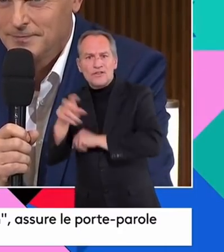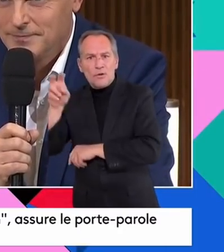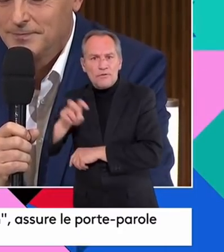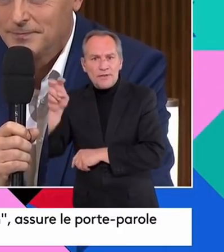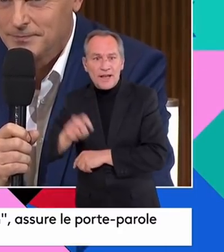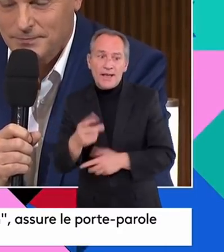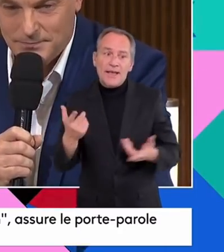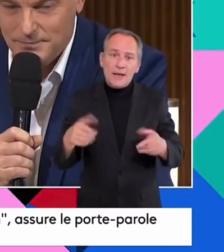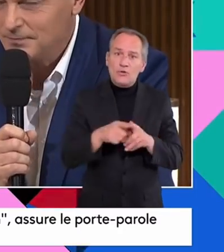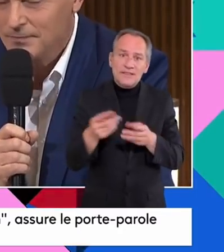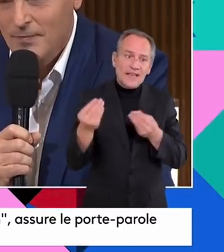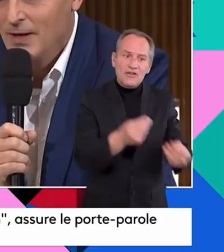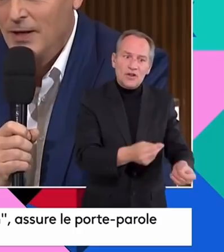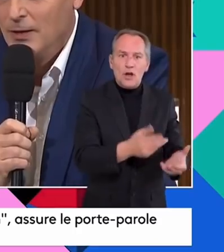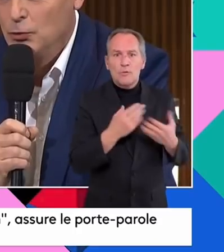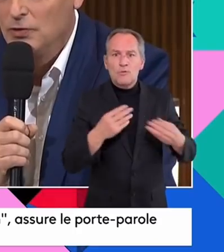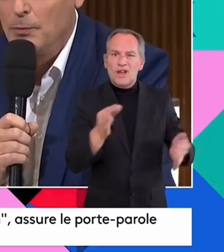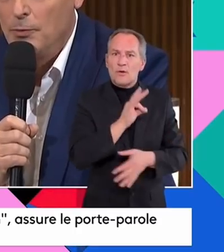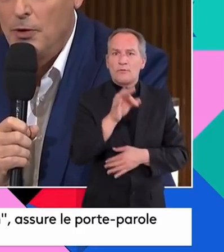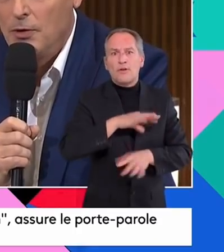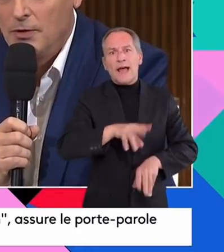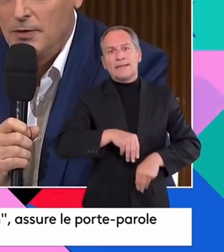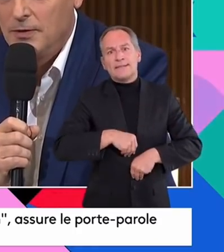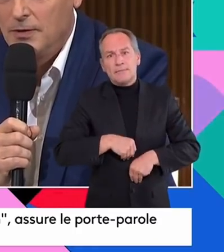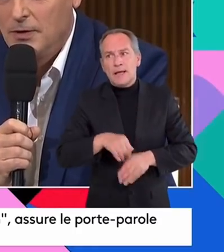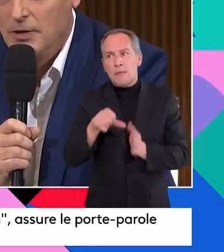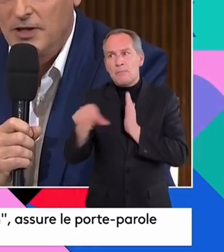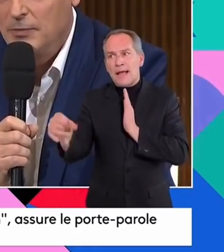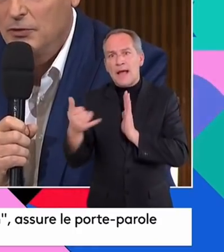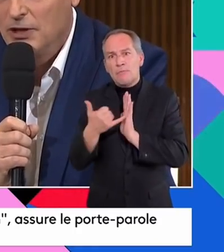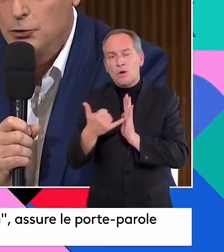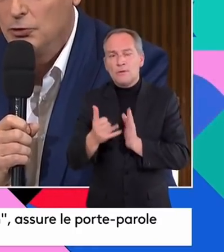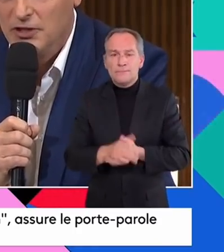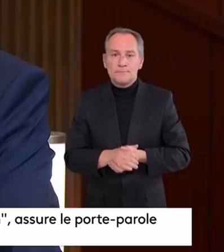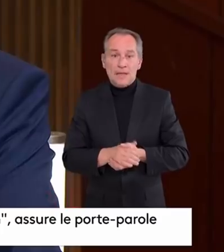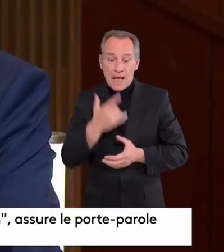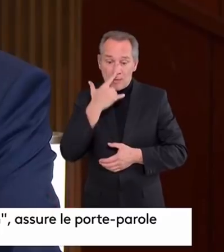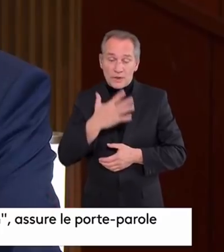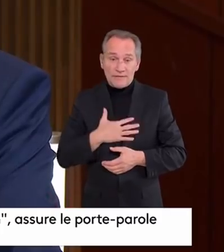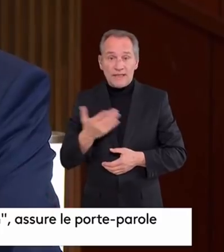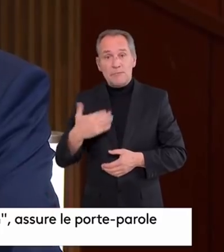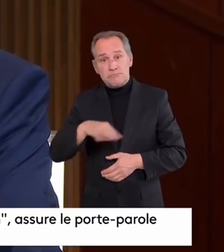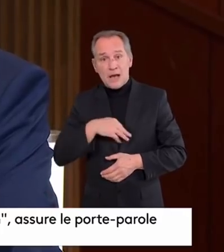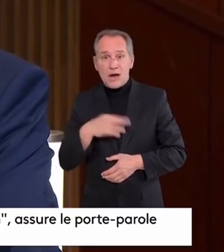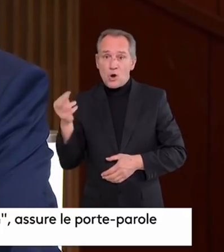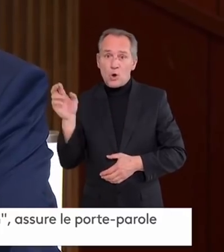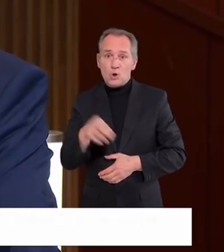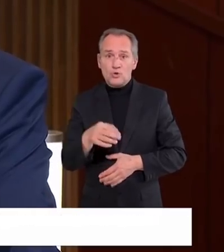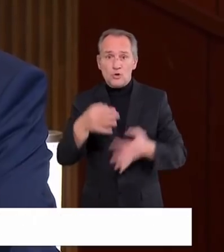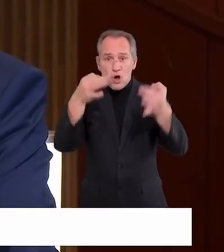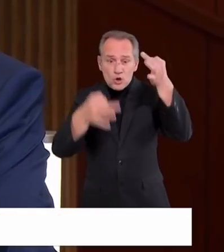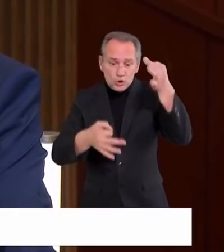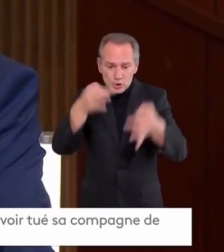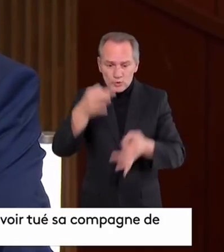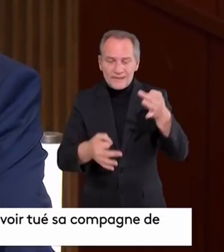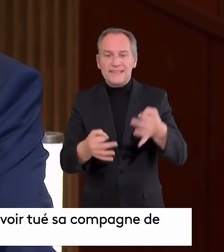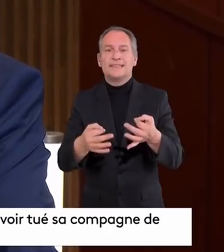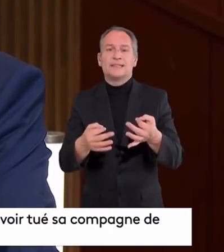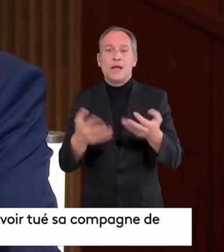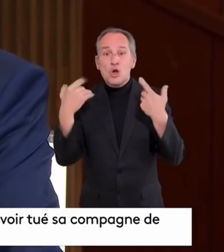grand nombre ? Tout simplement en rétablissant de la justice. La justice